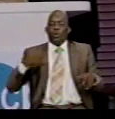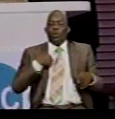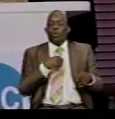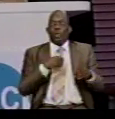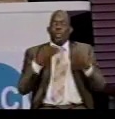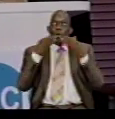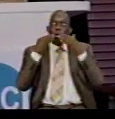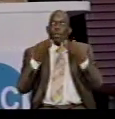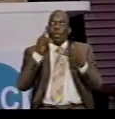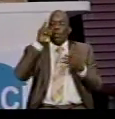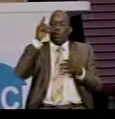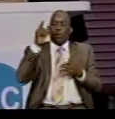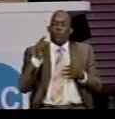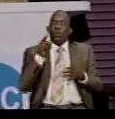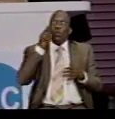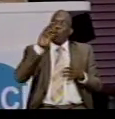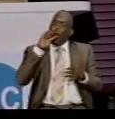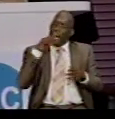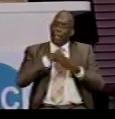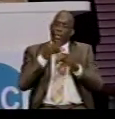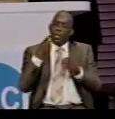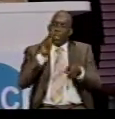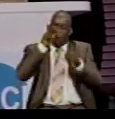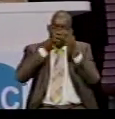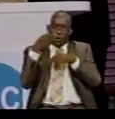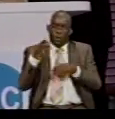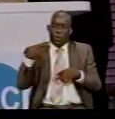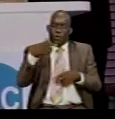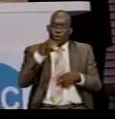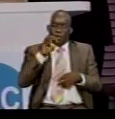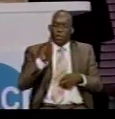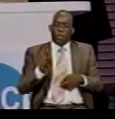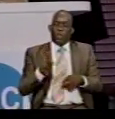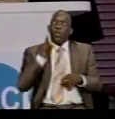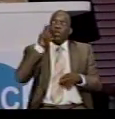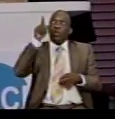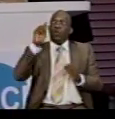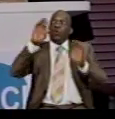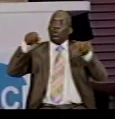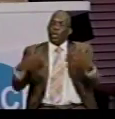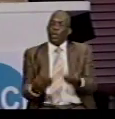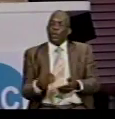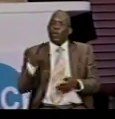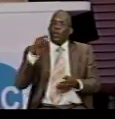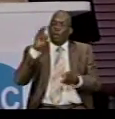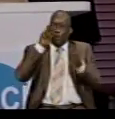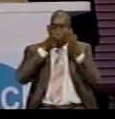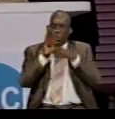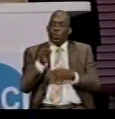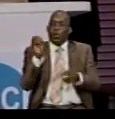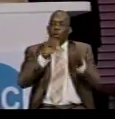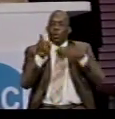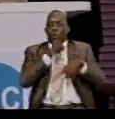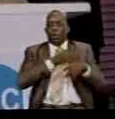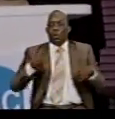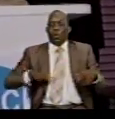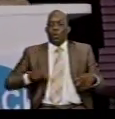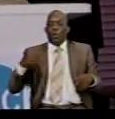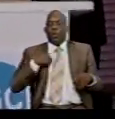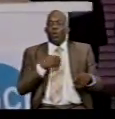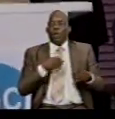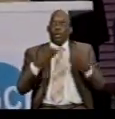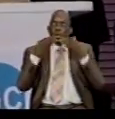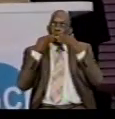vision of GCK. Tu es dans la vision de la croisade you globale. You are the vision giver. Tu es le donneur de vision. Oh Lord, we thank you. Oh Dieu, nous te you remercions. You are backing up the vision.